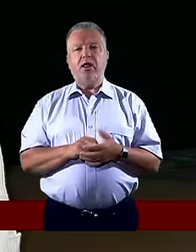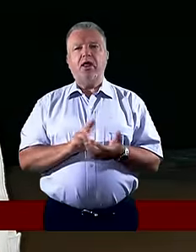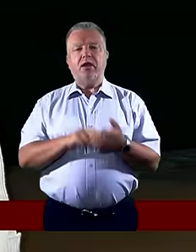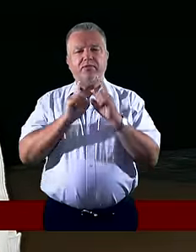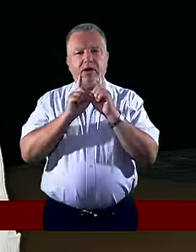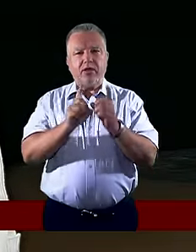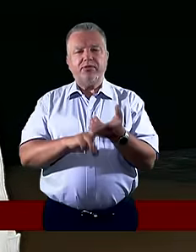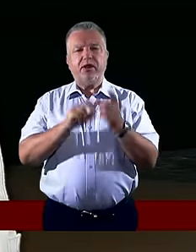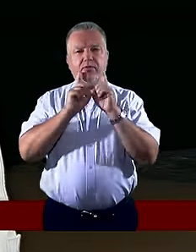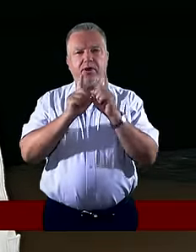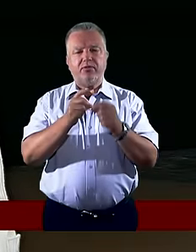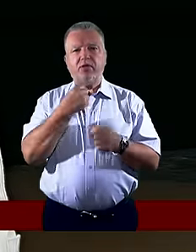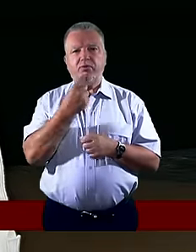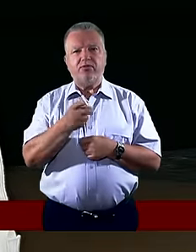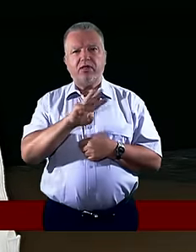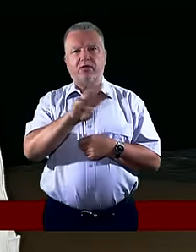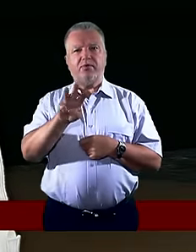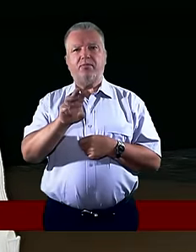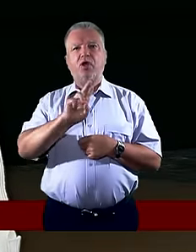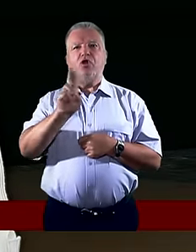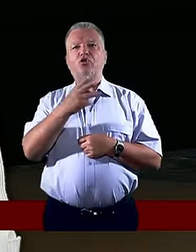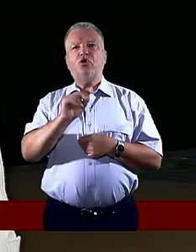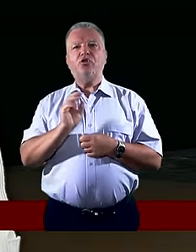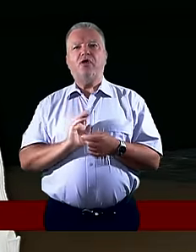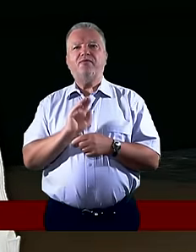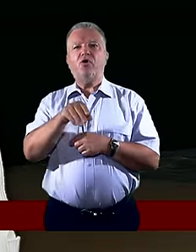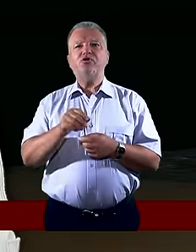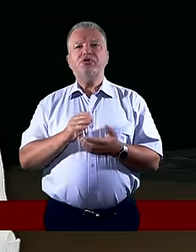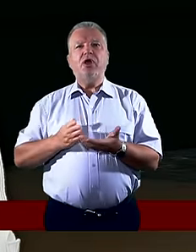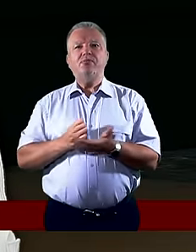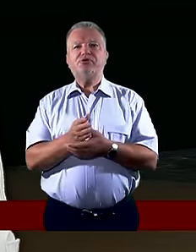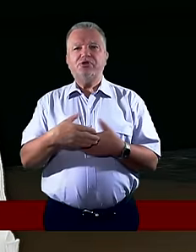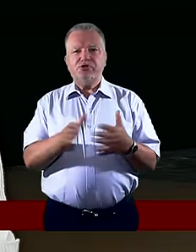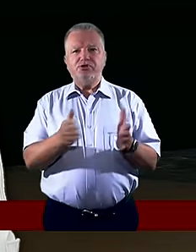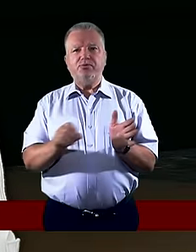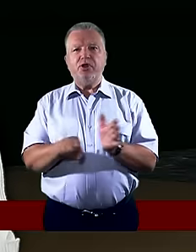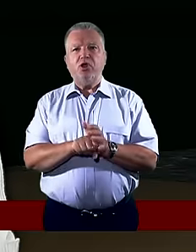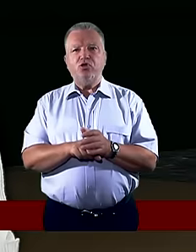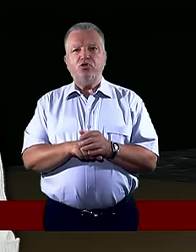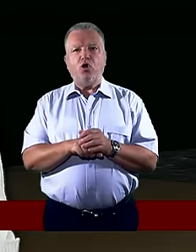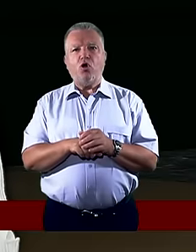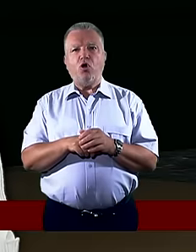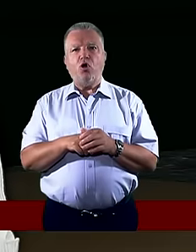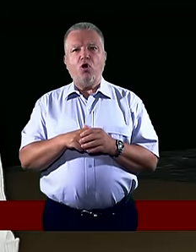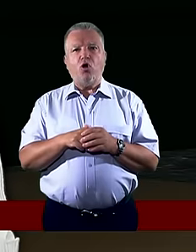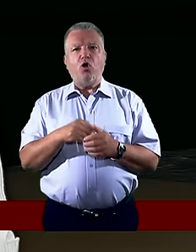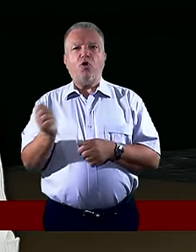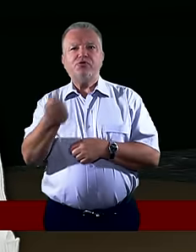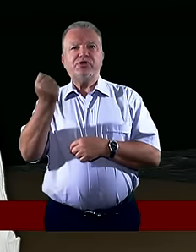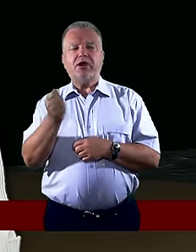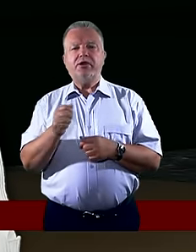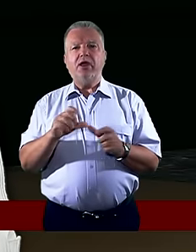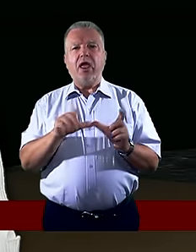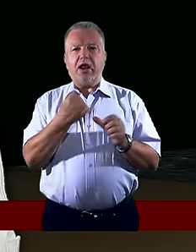Zaprawdę, zaprawdę powiadam wam, kto nie wchodzi przez drzwi do owczarni, lecz w inny sposób się tam